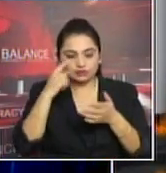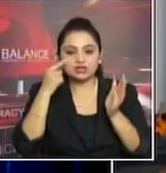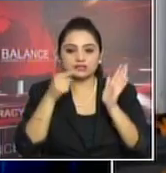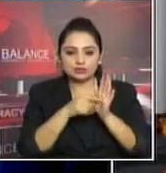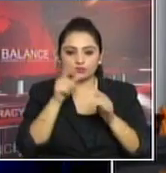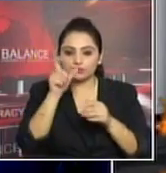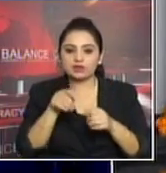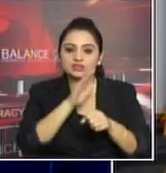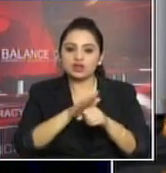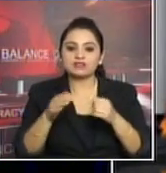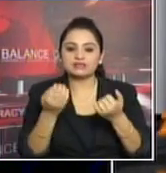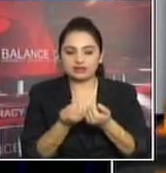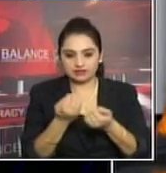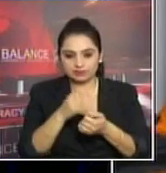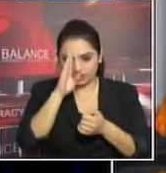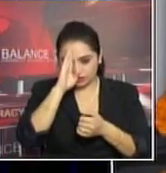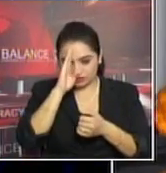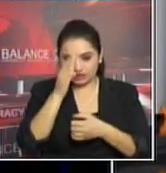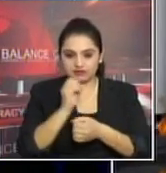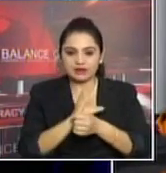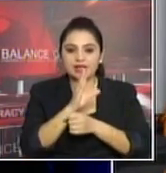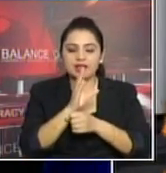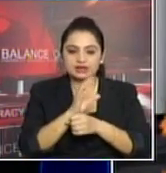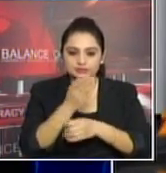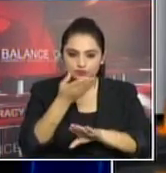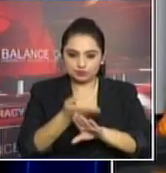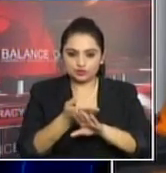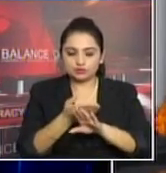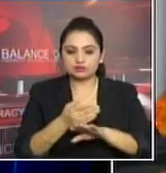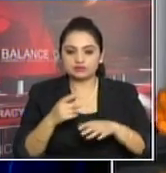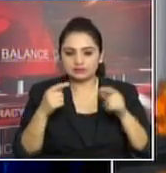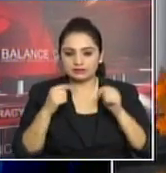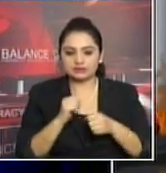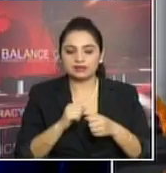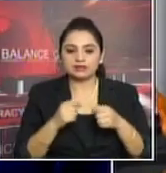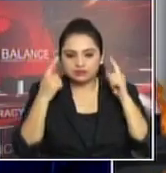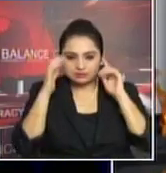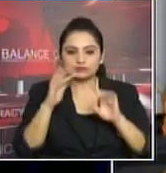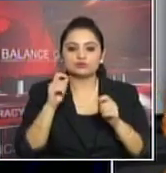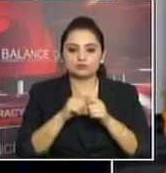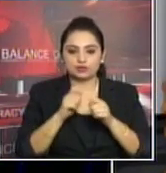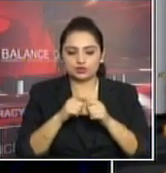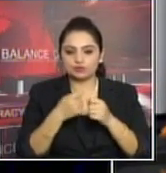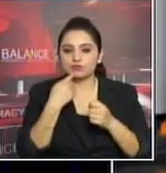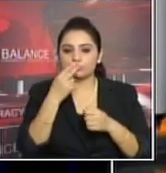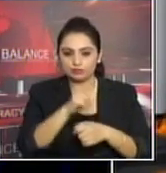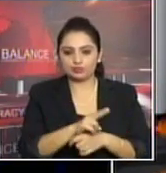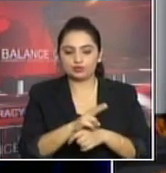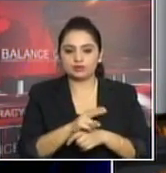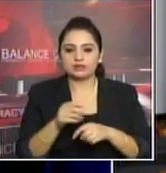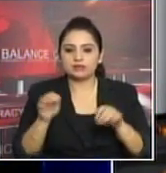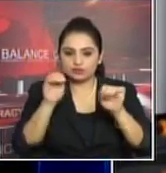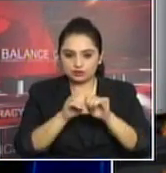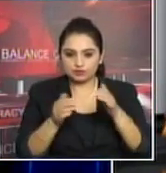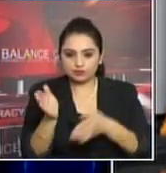भन्दै सरकारको क्रियाकलाप विरुद्ध जागरूक हुन संसदको ध्यान आकर्षण गराउनुभयो। उहाँले घटनाबारे सम्बन्धित मन्त्रीले सदनलाई जानकारी